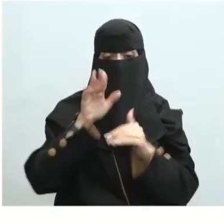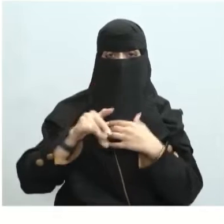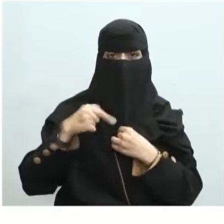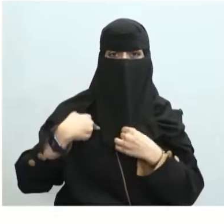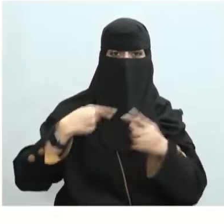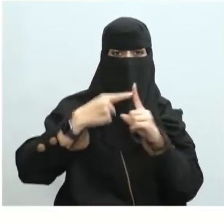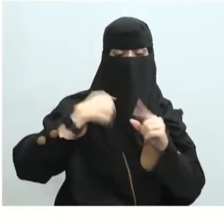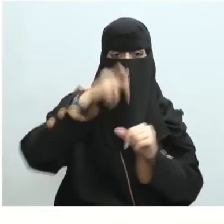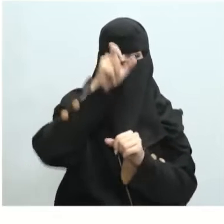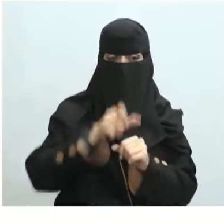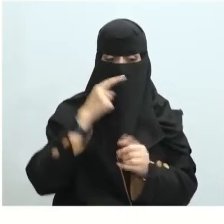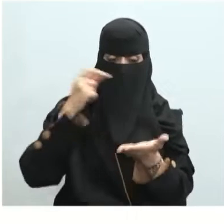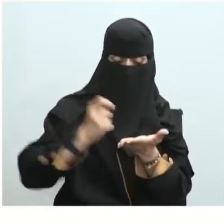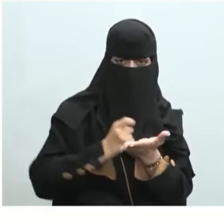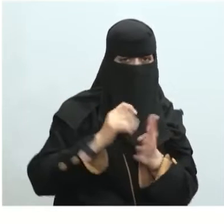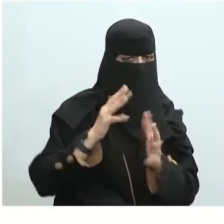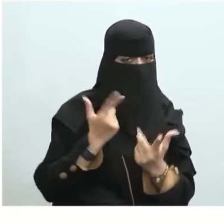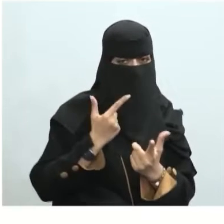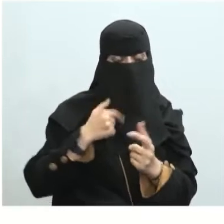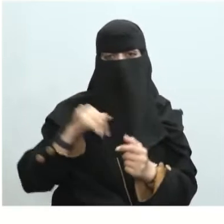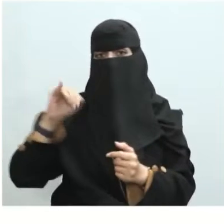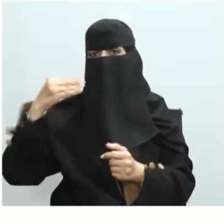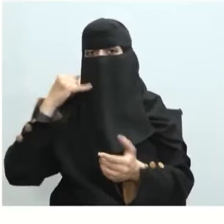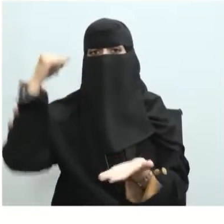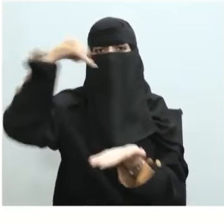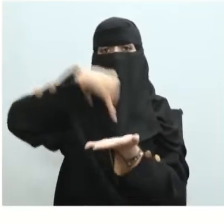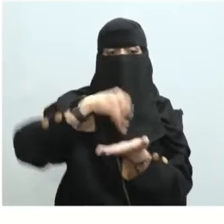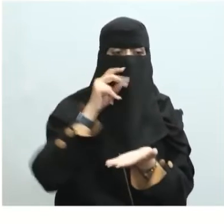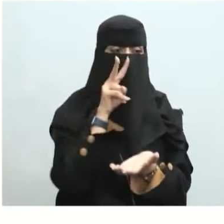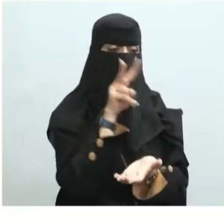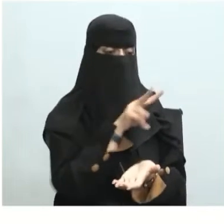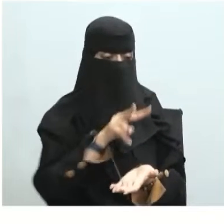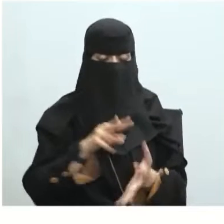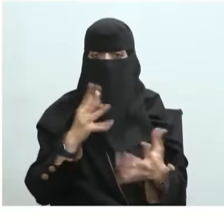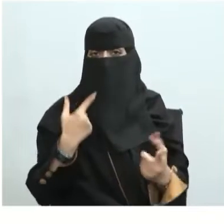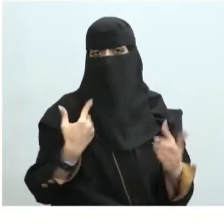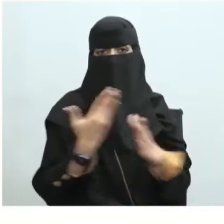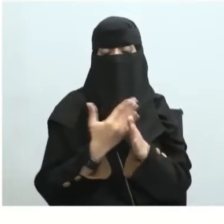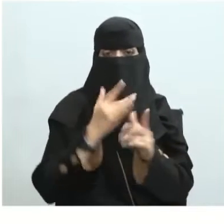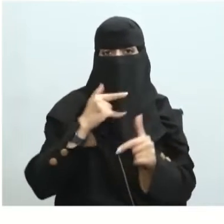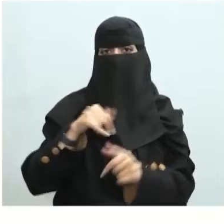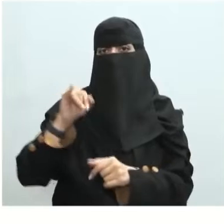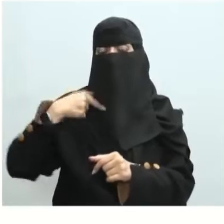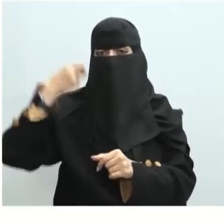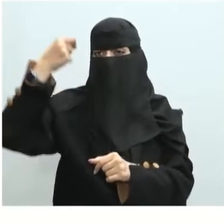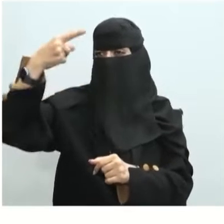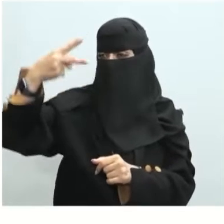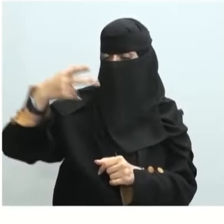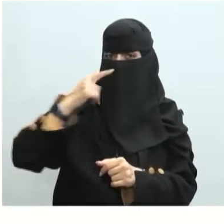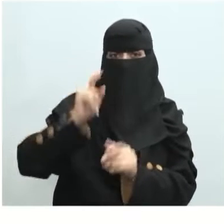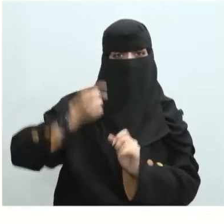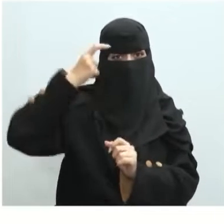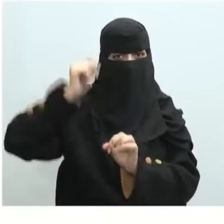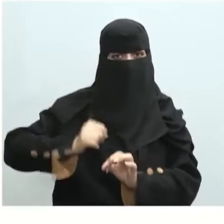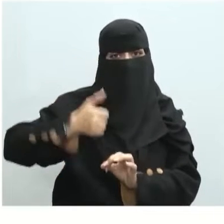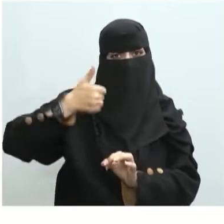الكاتب منها وكذلك محور اهتمام القارئ وايضا معايير الجوده معايير الجوده